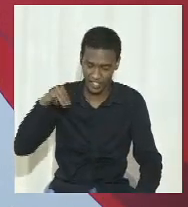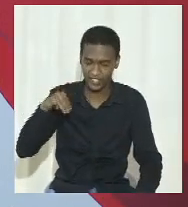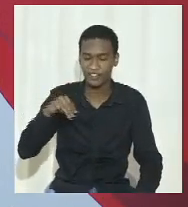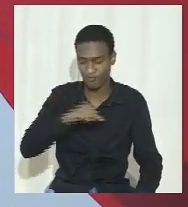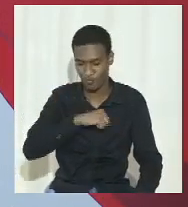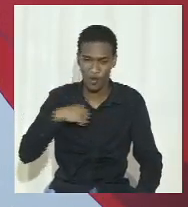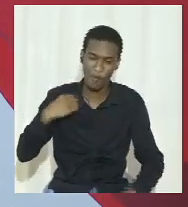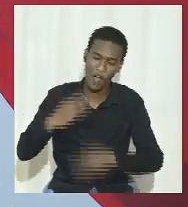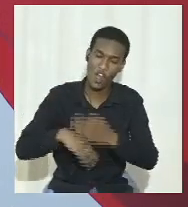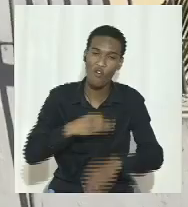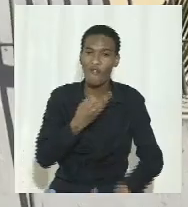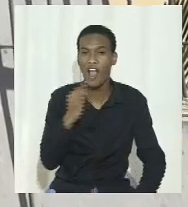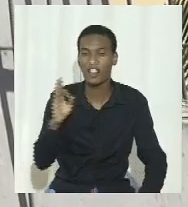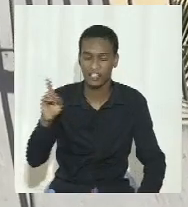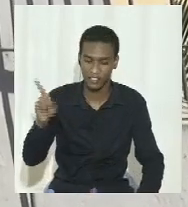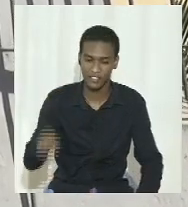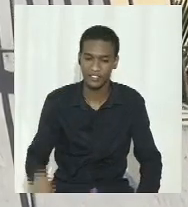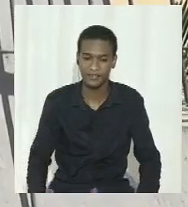amin'izany Ritsa Rakotsoa.